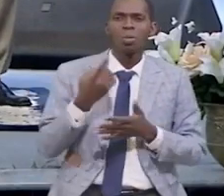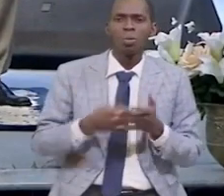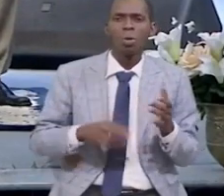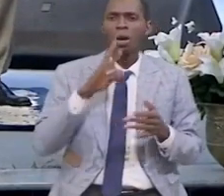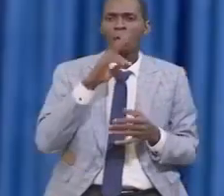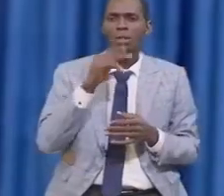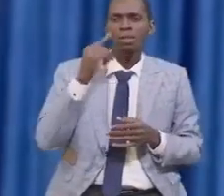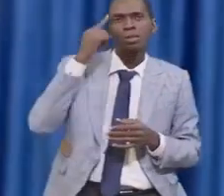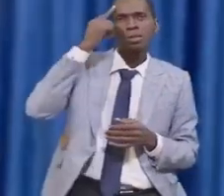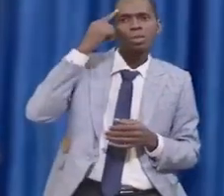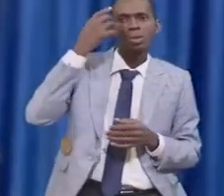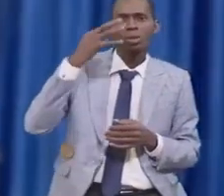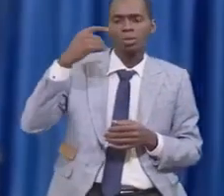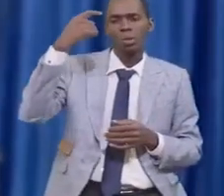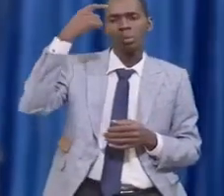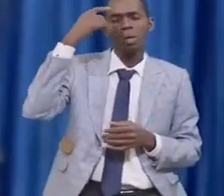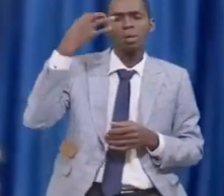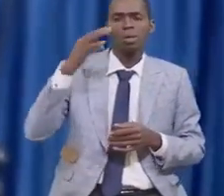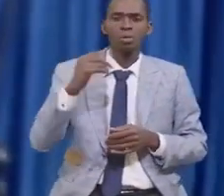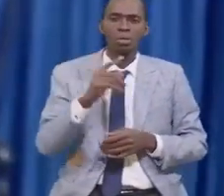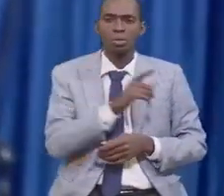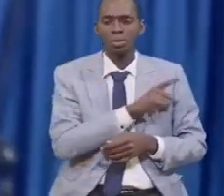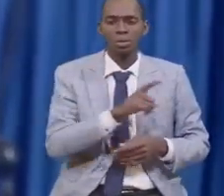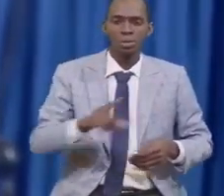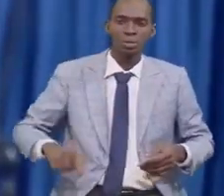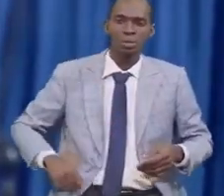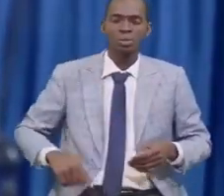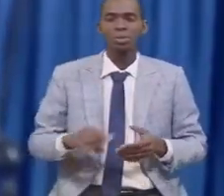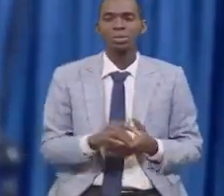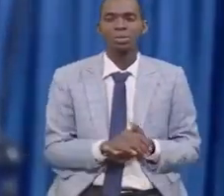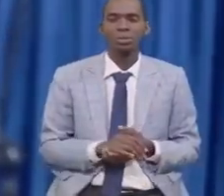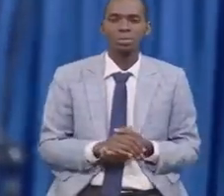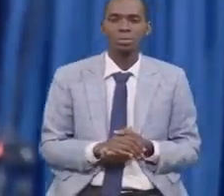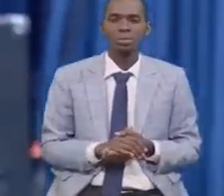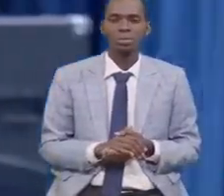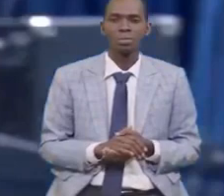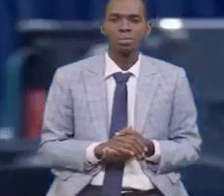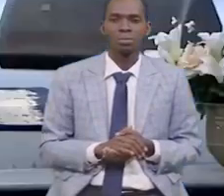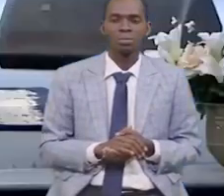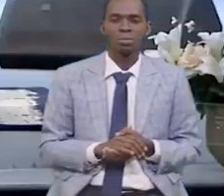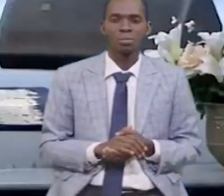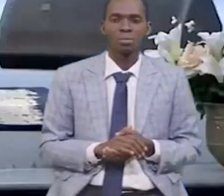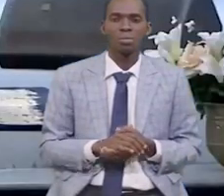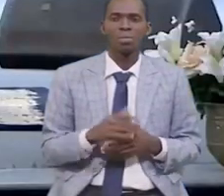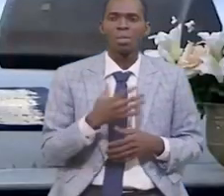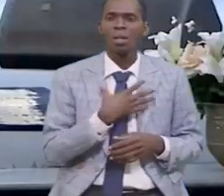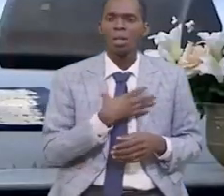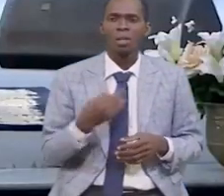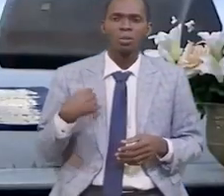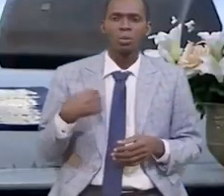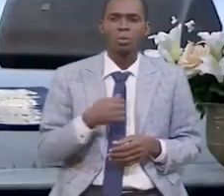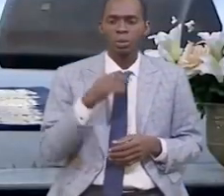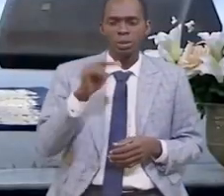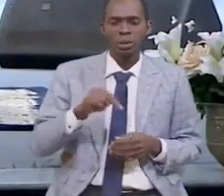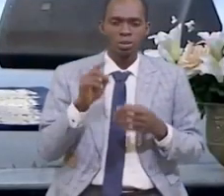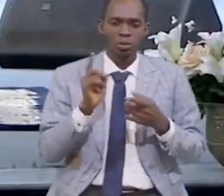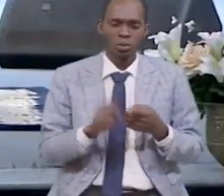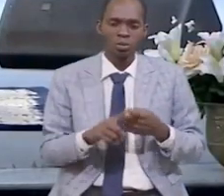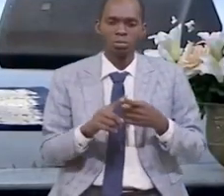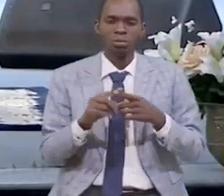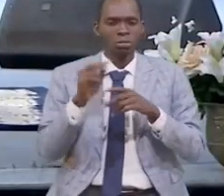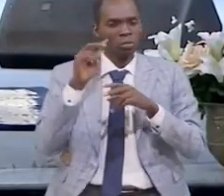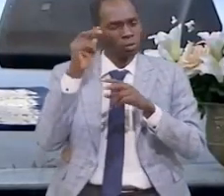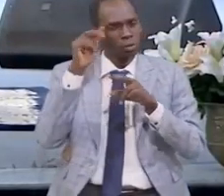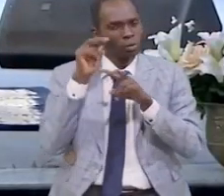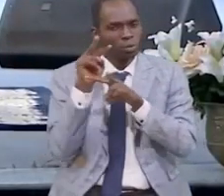thoughts of the might of the Lord? దేవుని బలాన్ని గురించి ఆయన ఆలోచన ఎలా ఉంటుంది? And we need to watch over that.